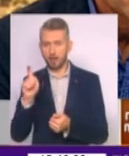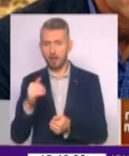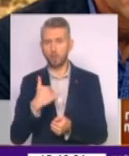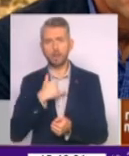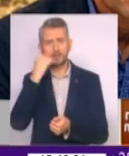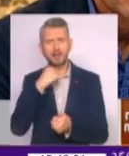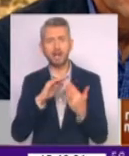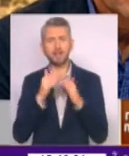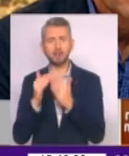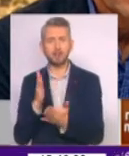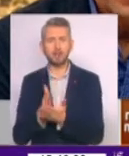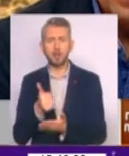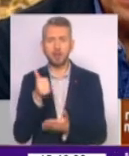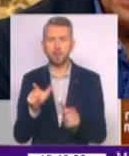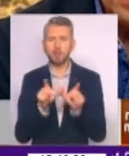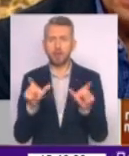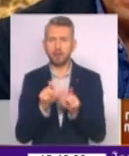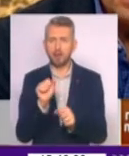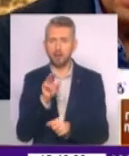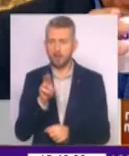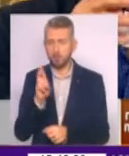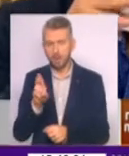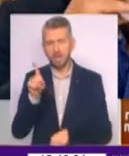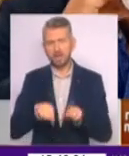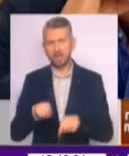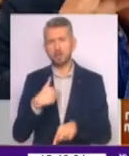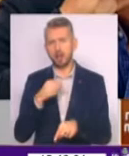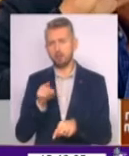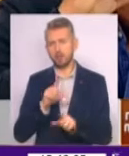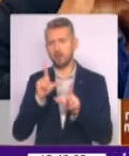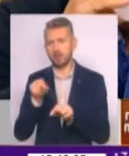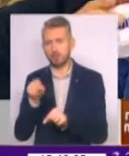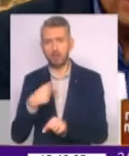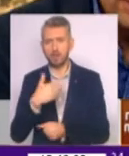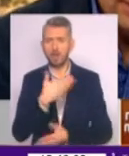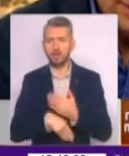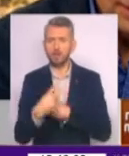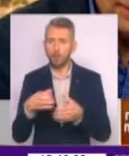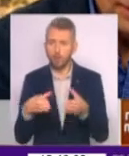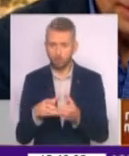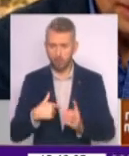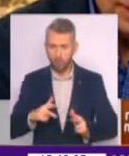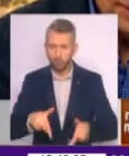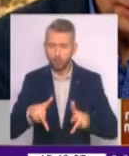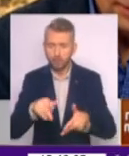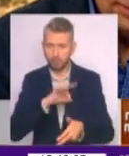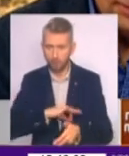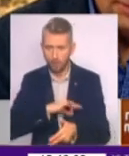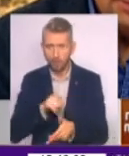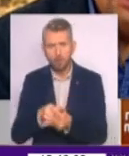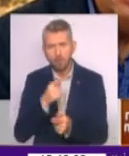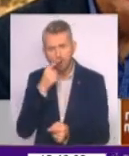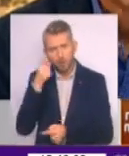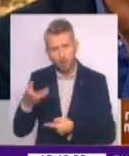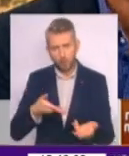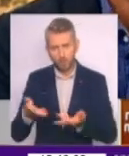теремках есть хороший магазин на ТБ, иногда мы туда едем, но я инвалид второй группы, передвигаюсь на ходунках. И там вот очень далеко идти, этот